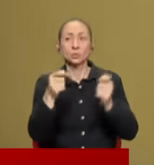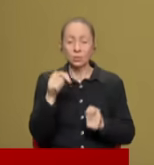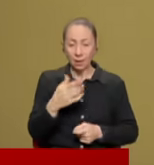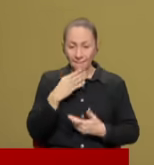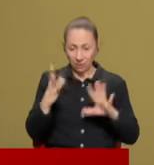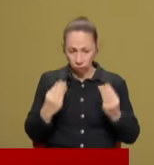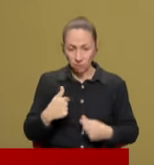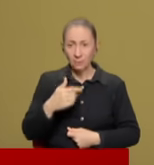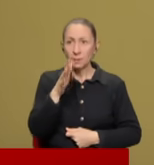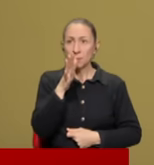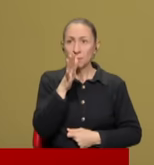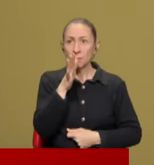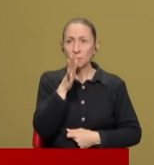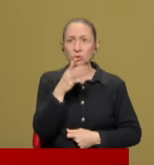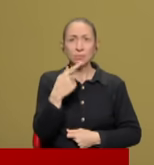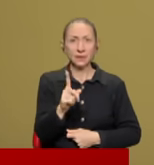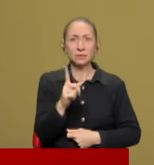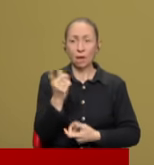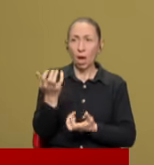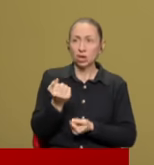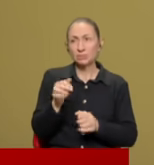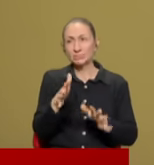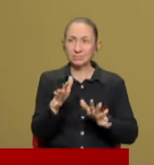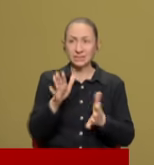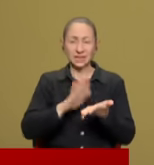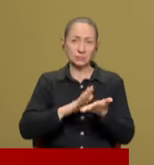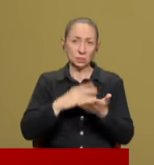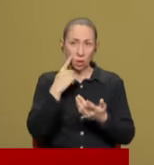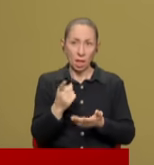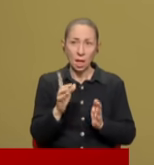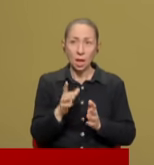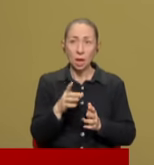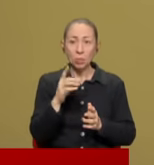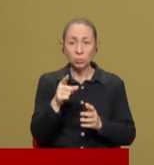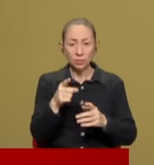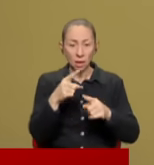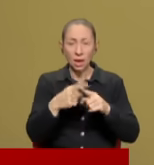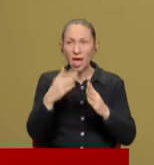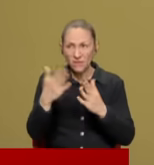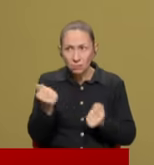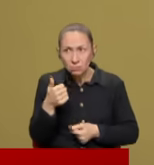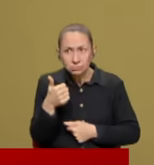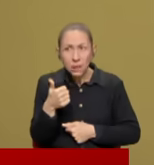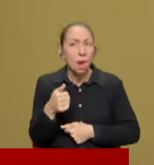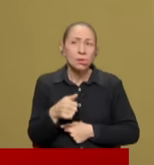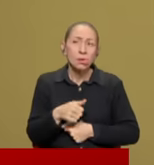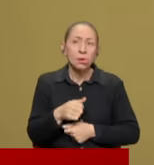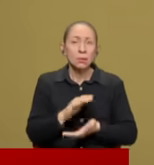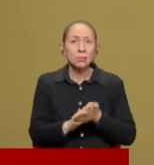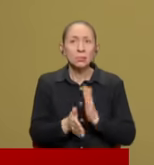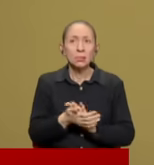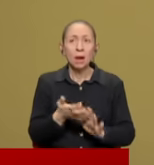Bugün emekli olsam 500 bin civarı alırım yani tazminat olarak. Bununla da bir ev alma lüksüm kesinlikle